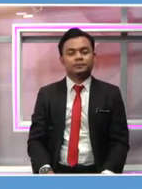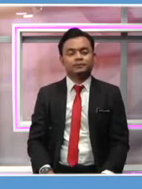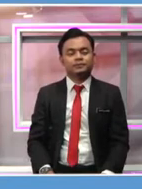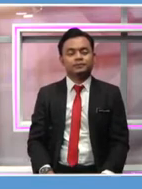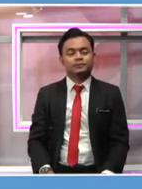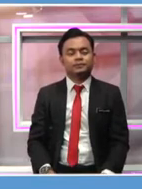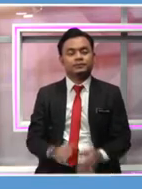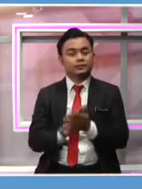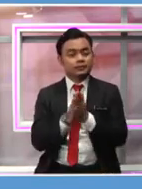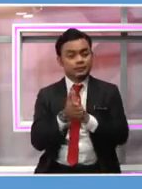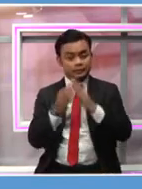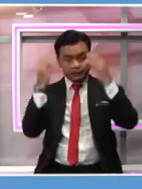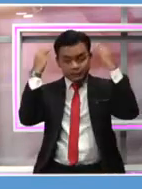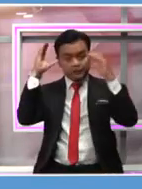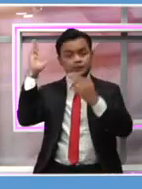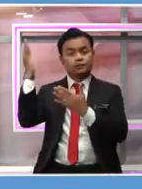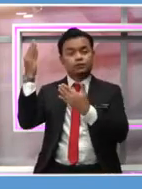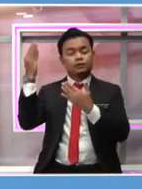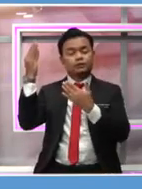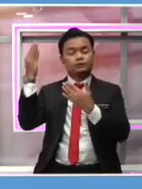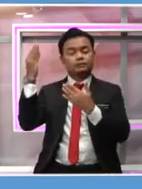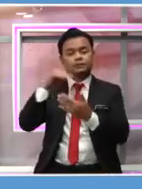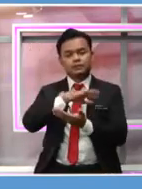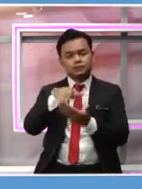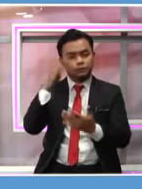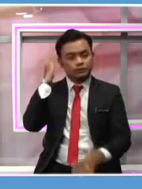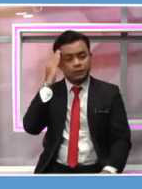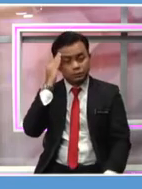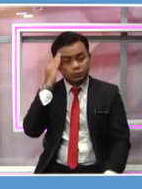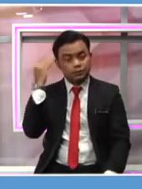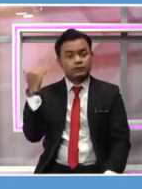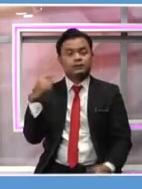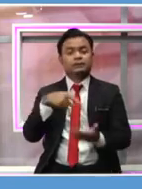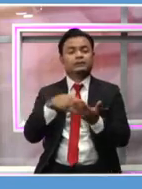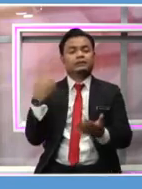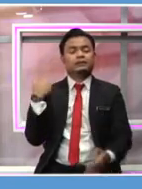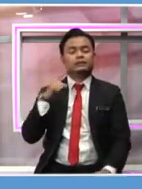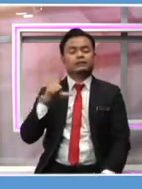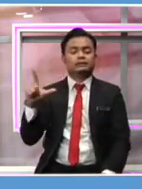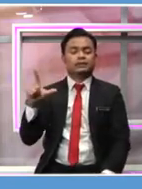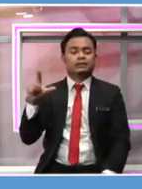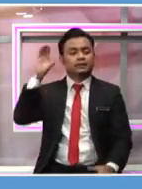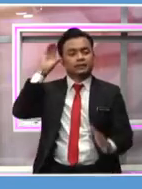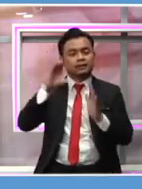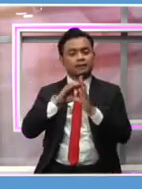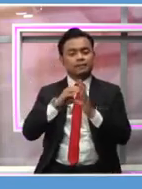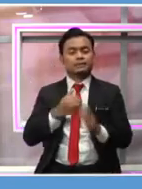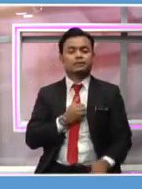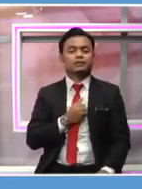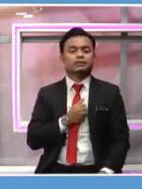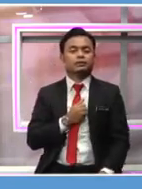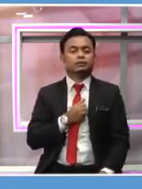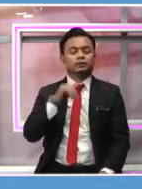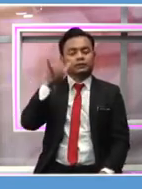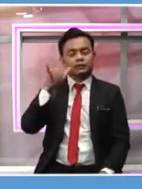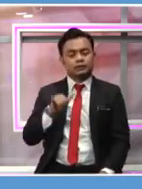juga tahu ini adalah gambar jantung yang merupakan salah satu organ yang ada di dalam